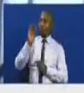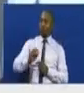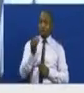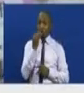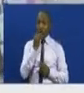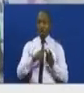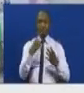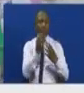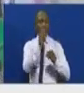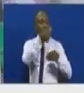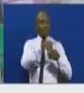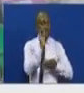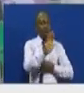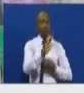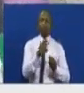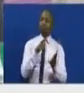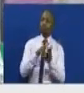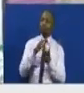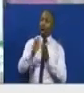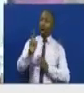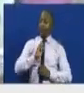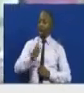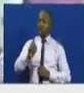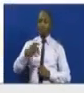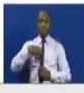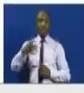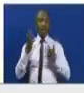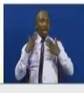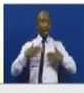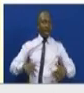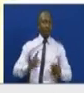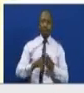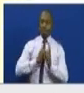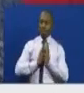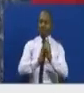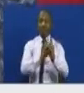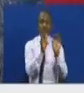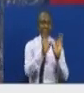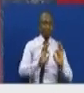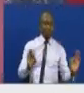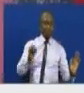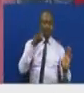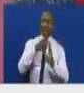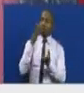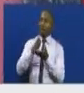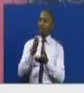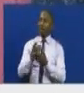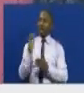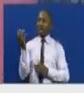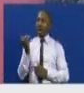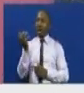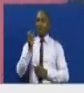wateja wao wanadhihirisha kuwa maagizo ya Wizara ya Afya wameyatilia maanani ili kuhakikisha jamii inakuwa